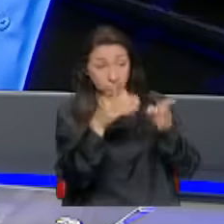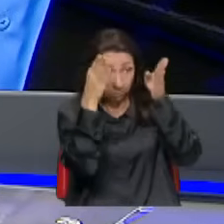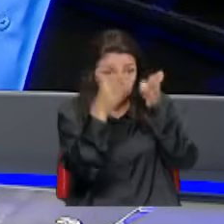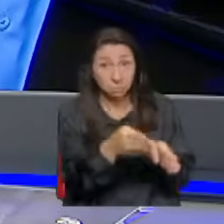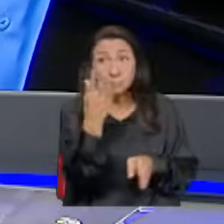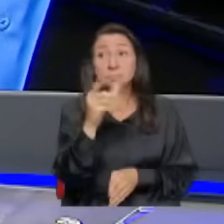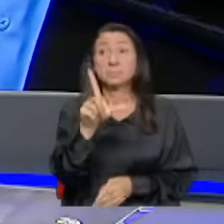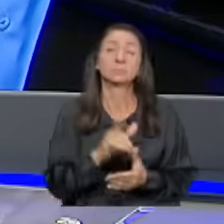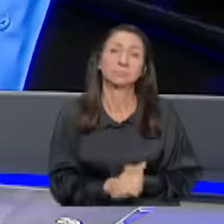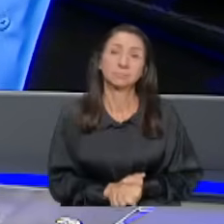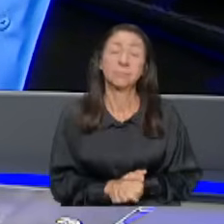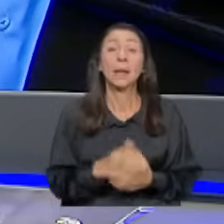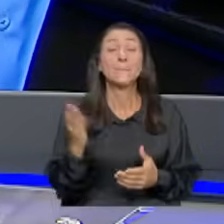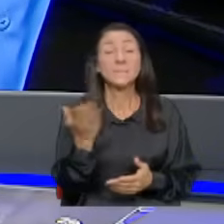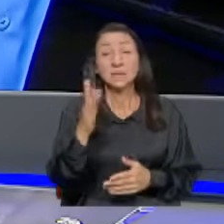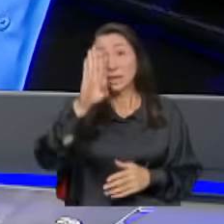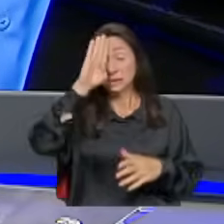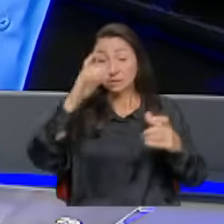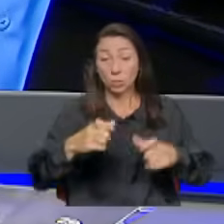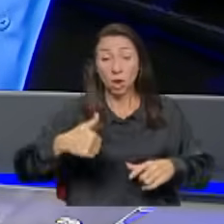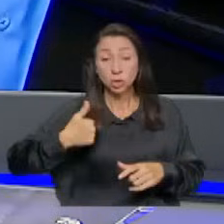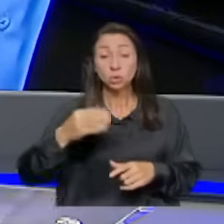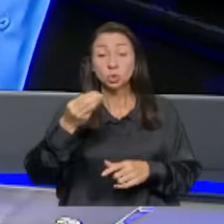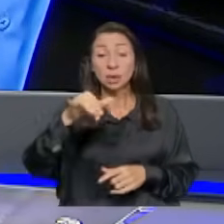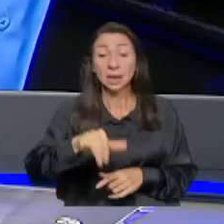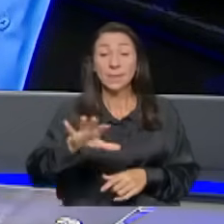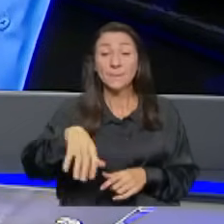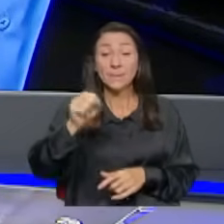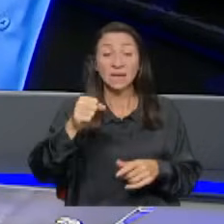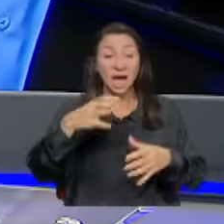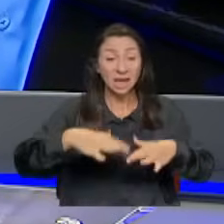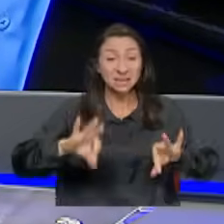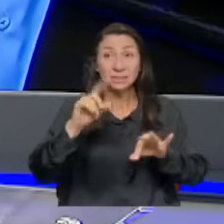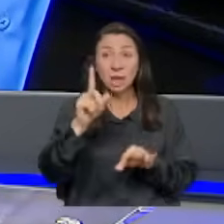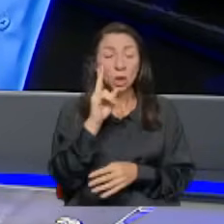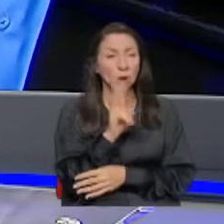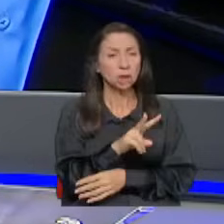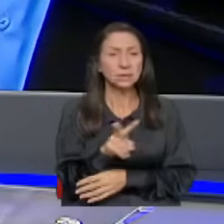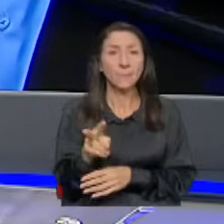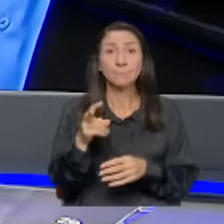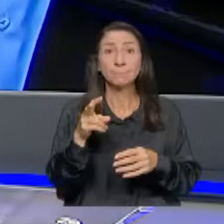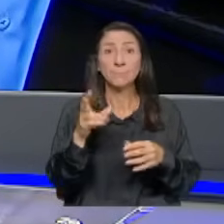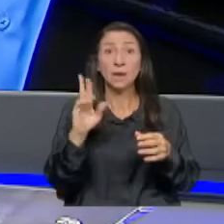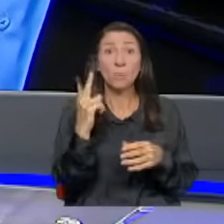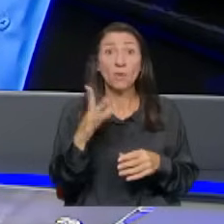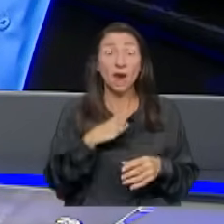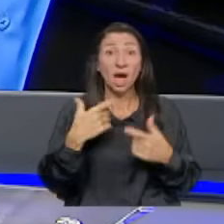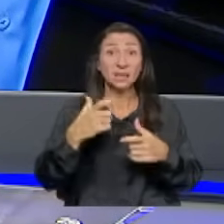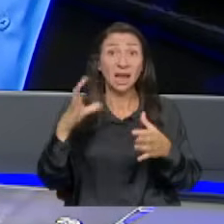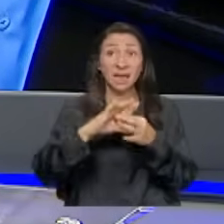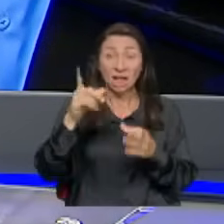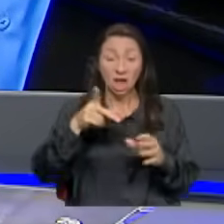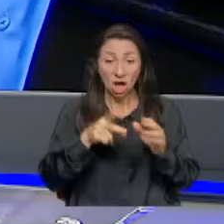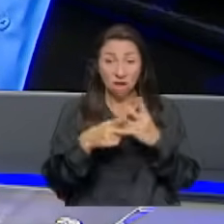bölgede odaklanması gerekiyor Mesela İstanbul Barosu çocuk hakları merkezinin hazırladığı bir gözlem raporu var hatayla ilgili Hani